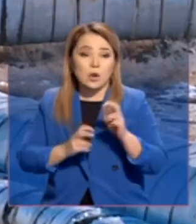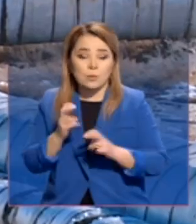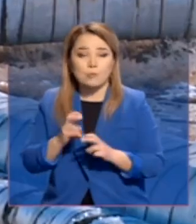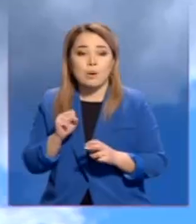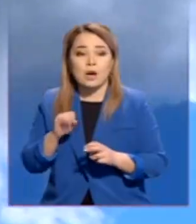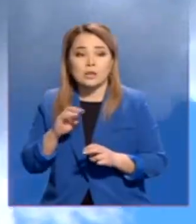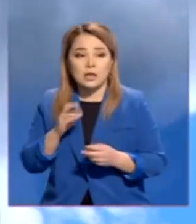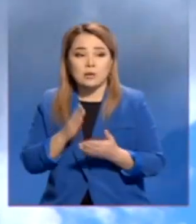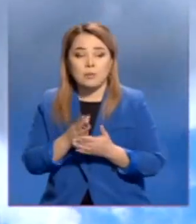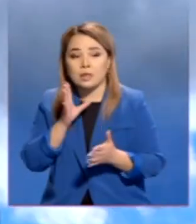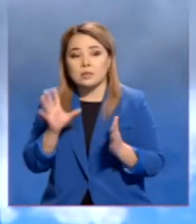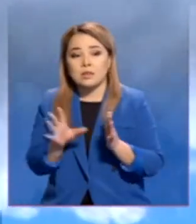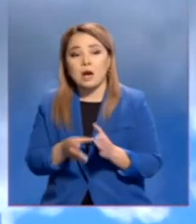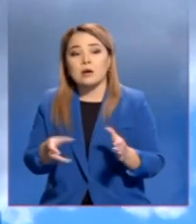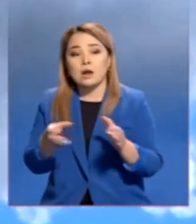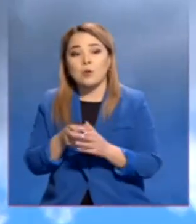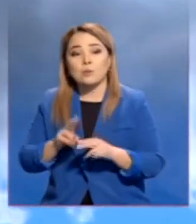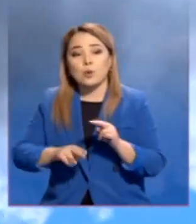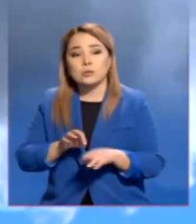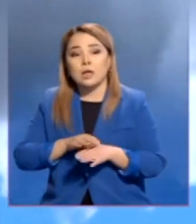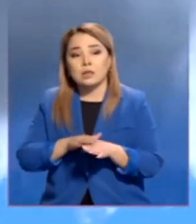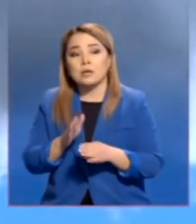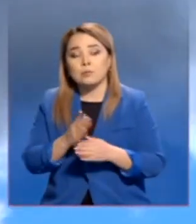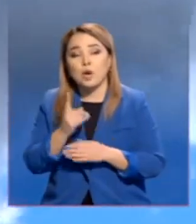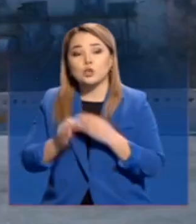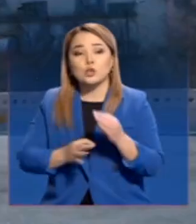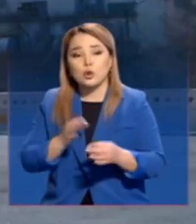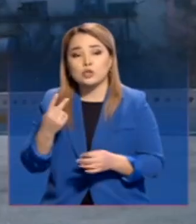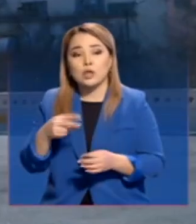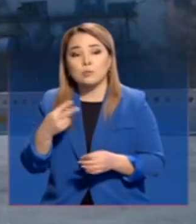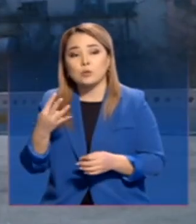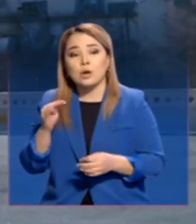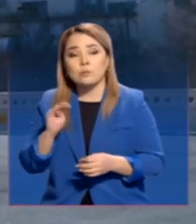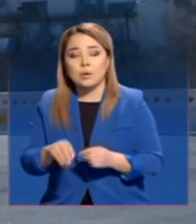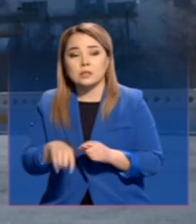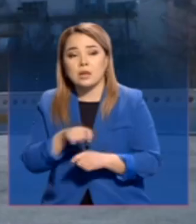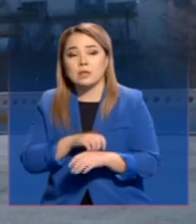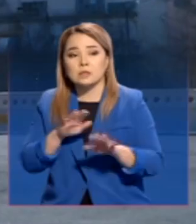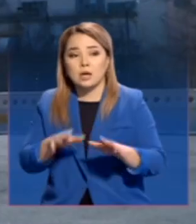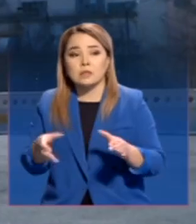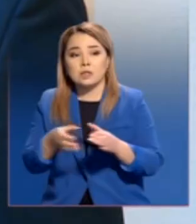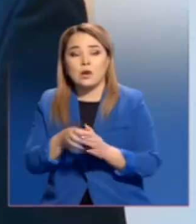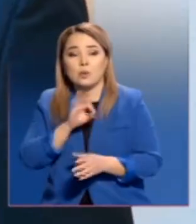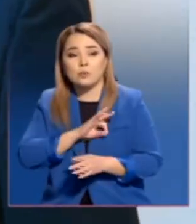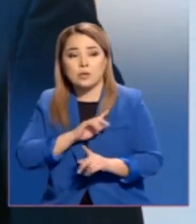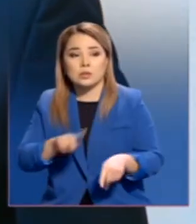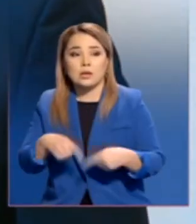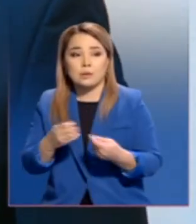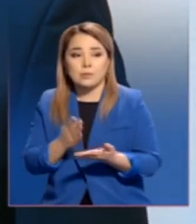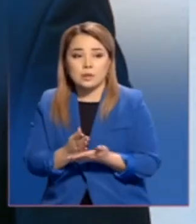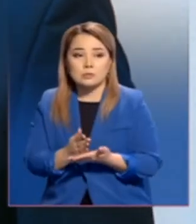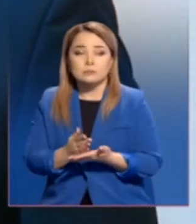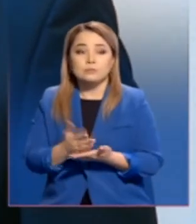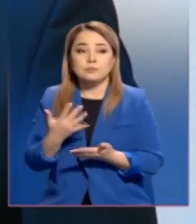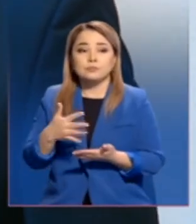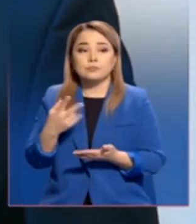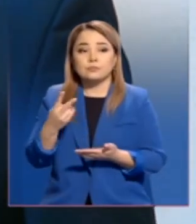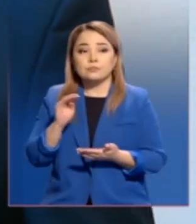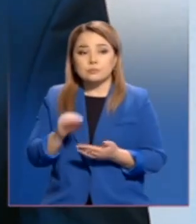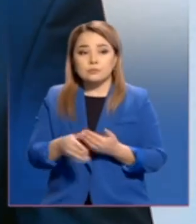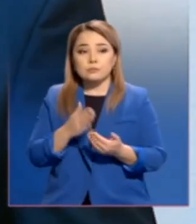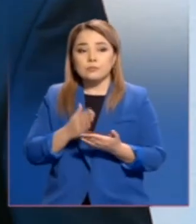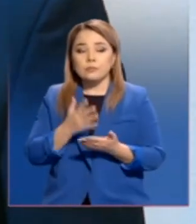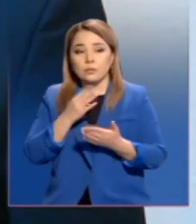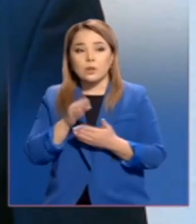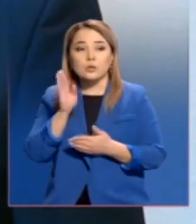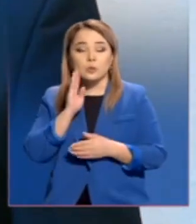Маек энергокомбинатының аумағында салынады. Онда тәулігіне 24 мың текше метр су тұшылатын болады. Маек қазақстанда 52 мың текше метр